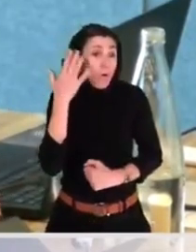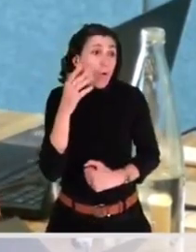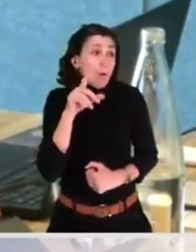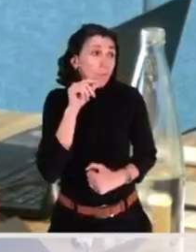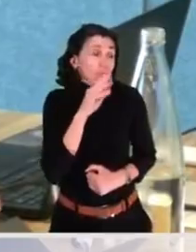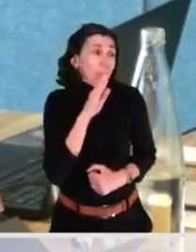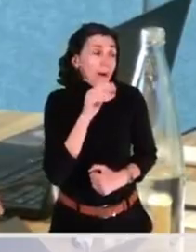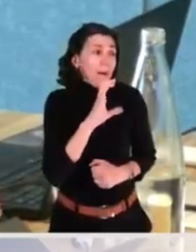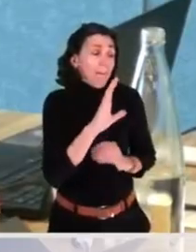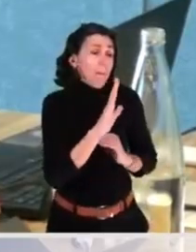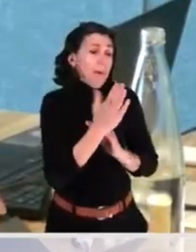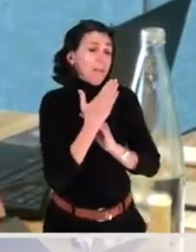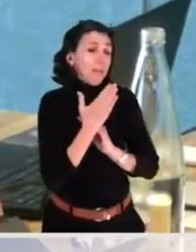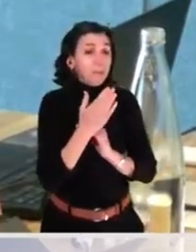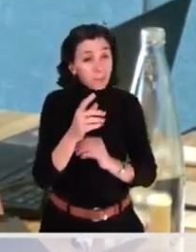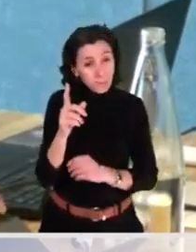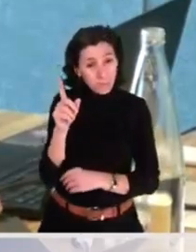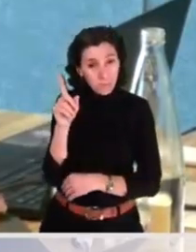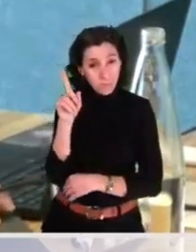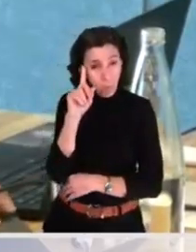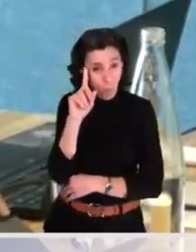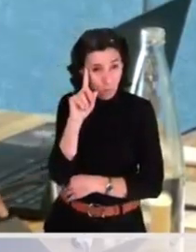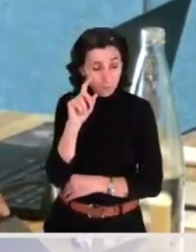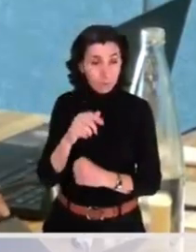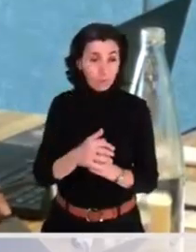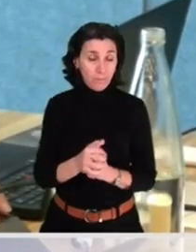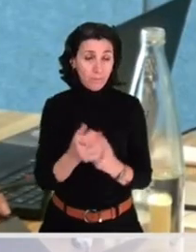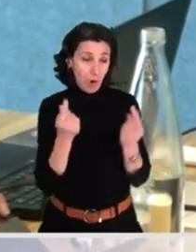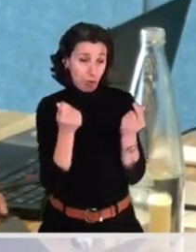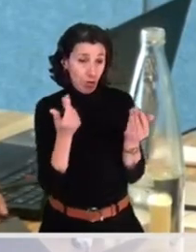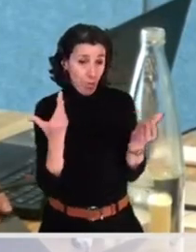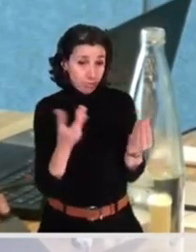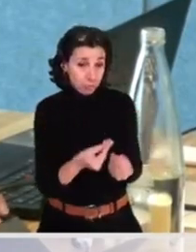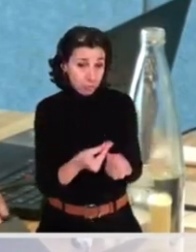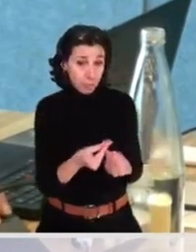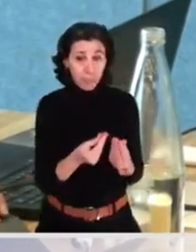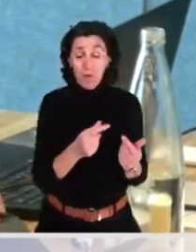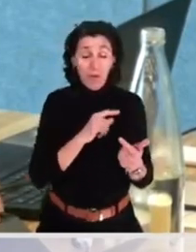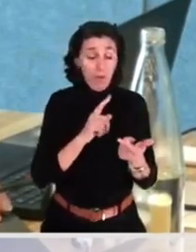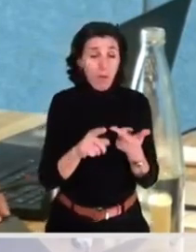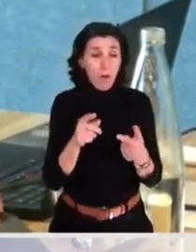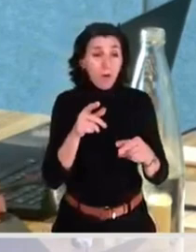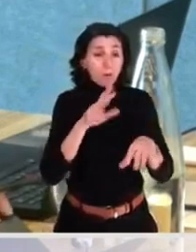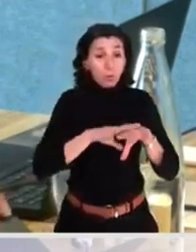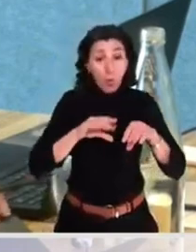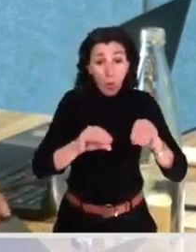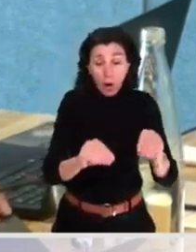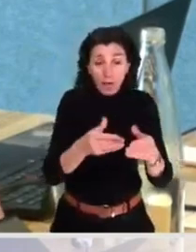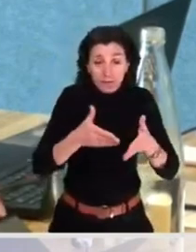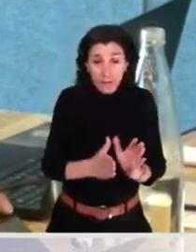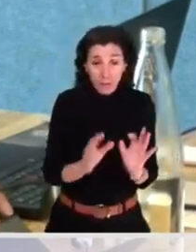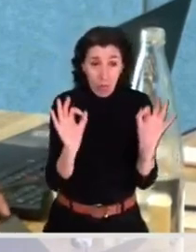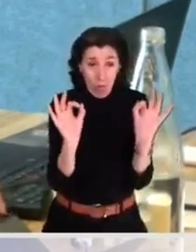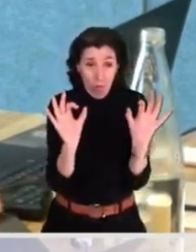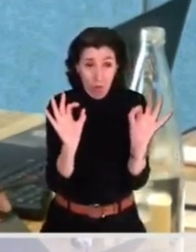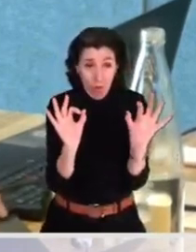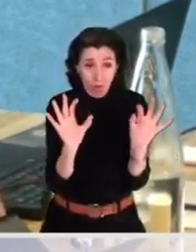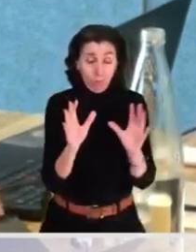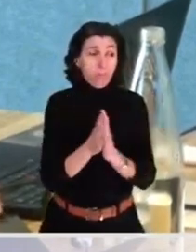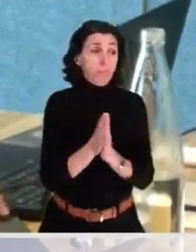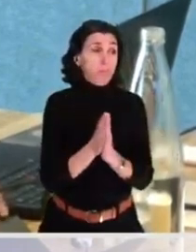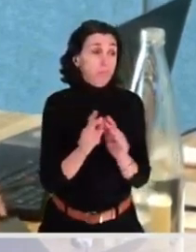présente. Parce qu'il n'y a pas un sou, il n'y a pas une décision concrète, comme d'habitude, et il y a effectivement,